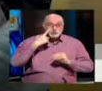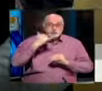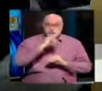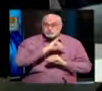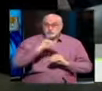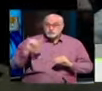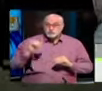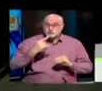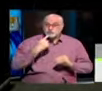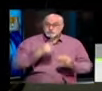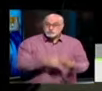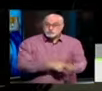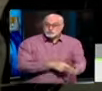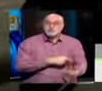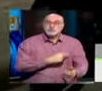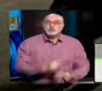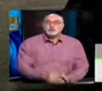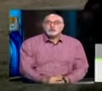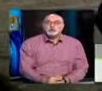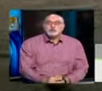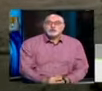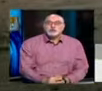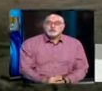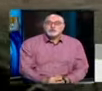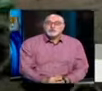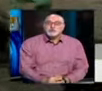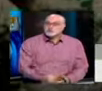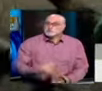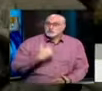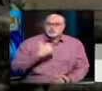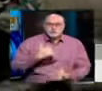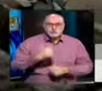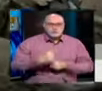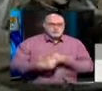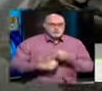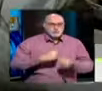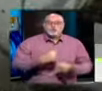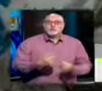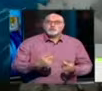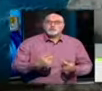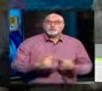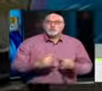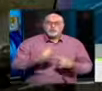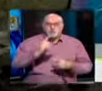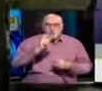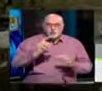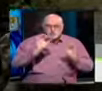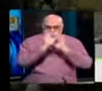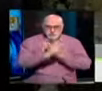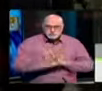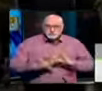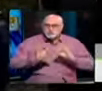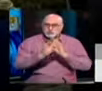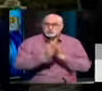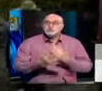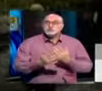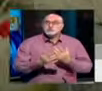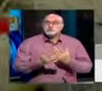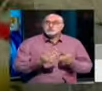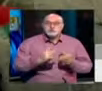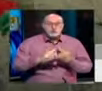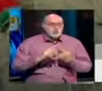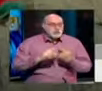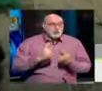سنوات. كنوض حتى الصباح، أقسم لك بالله فاش كنوض الصباح ما كنلقى حتى حتى لقطه ما نجبدها. اقسم لك بالله ربي اللي شاهد